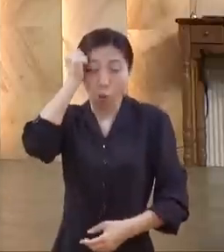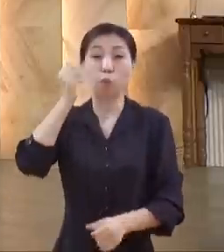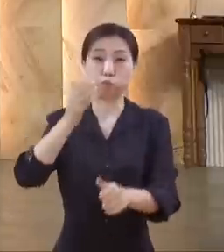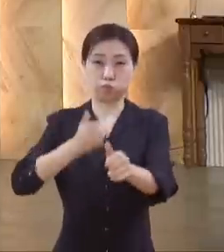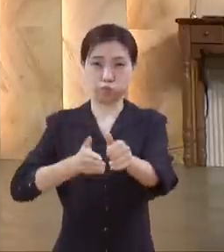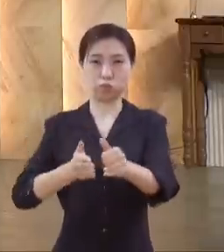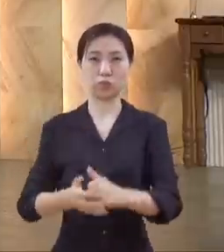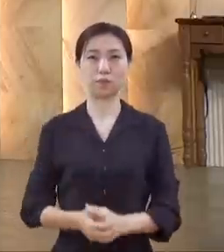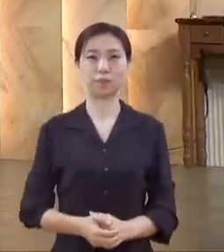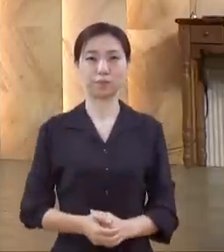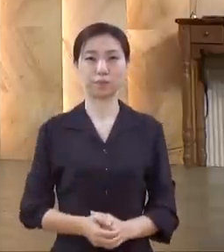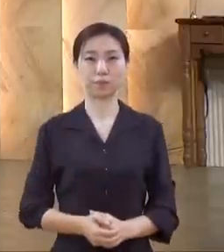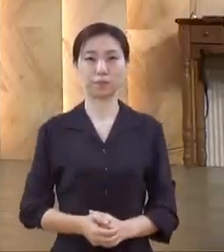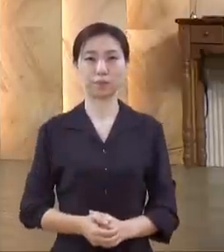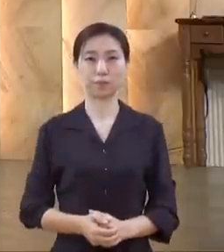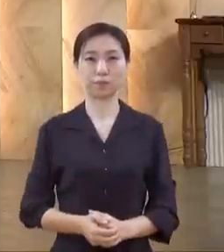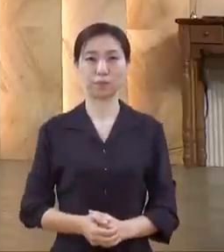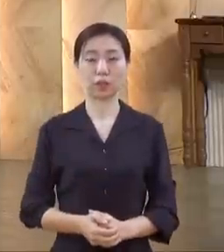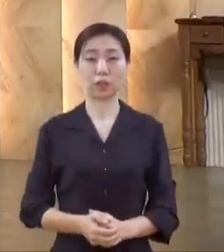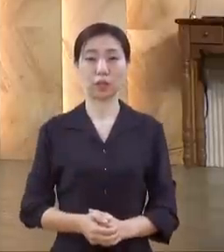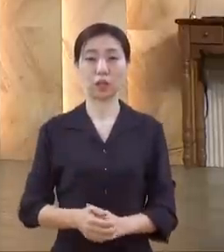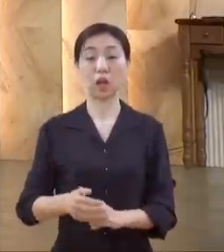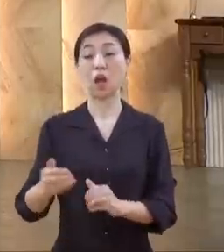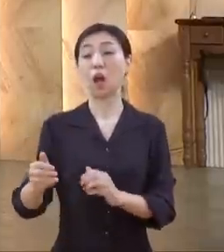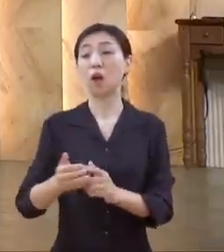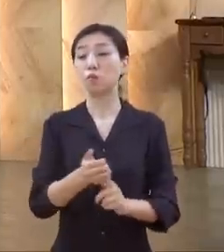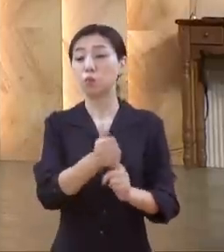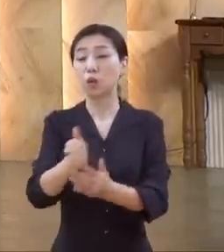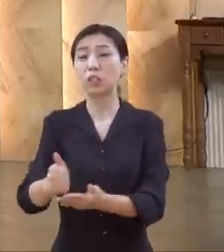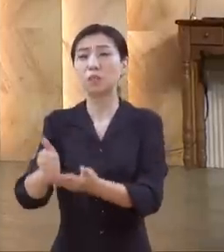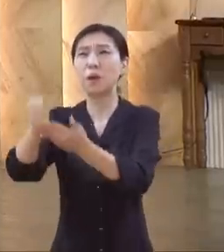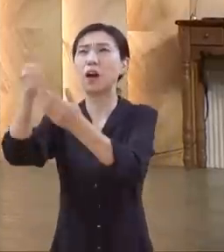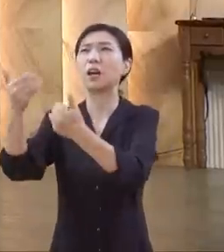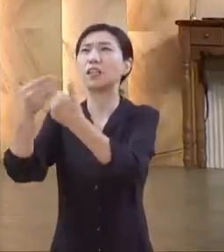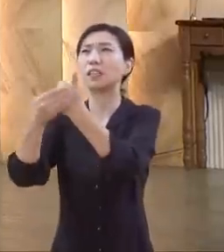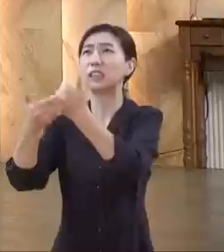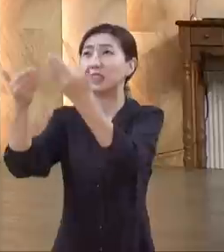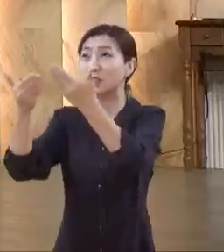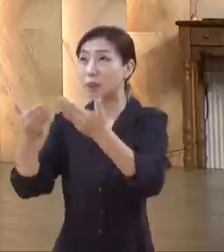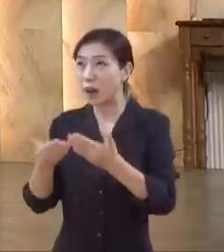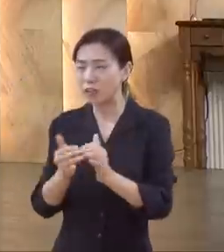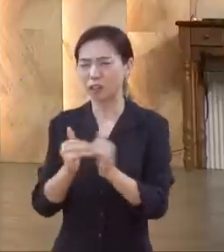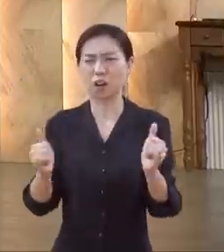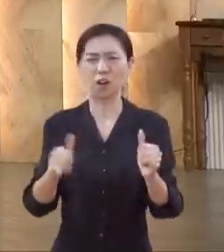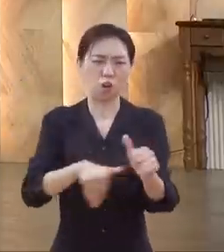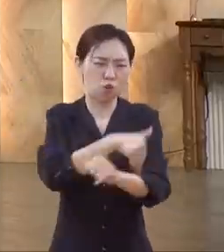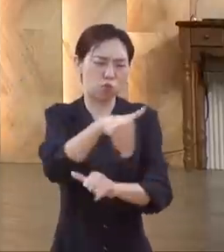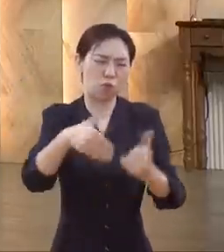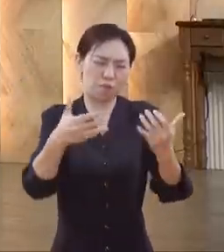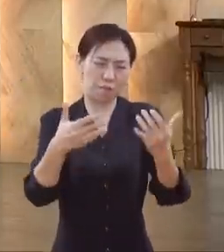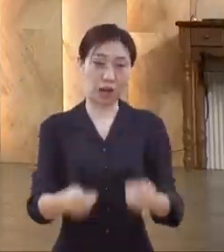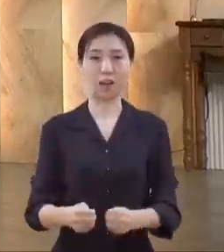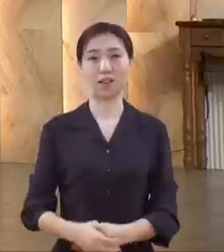부처님의 소중한 카피를 받으신 불자님들이 헤아릴 수 없이 많습니다